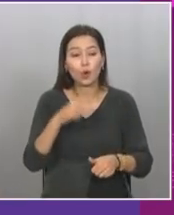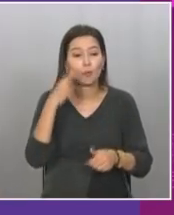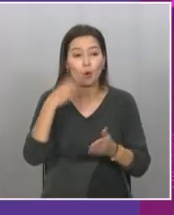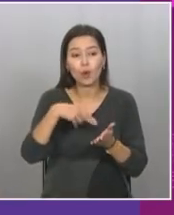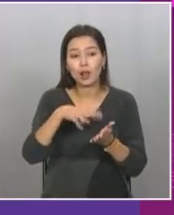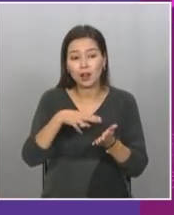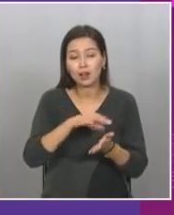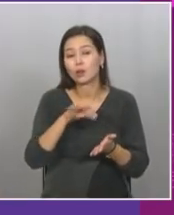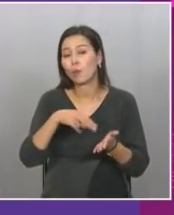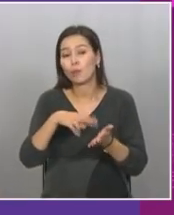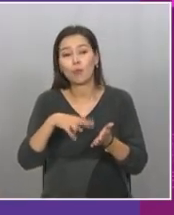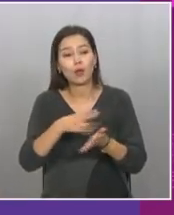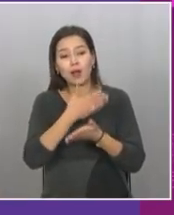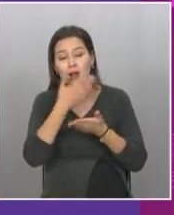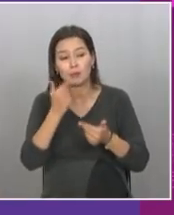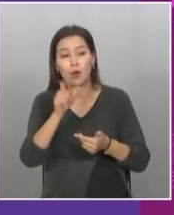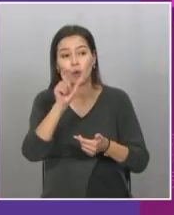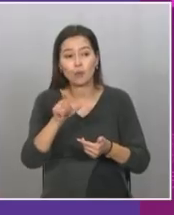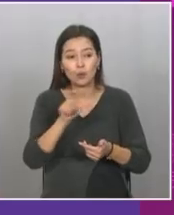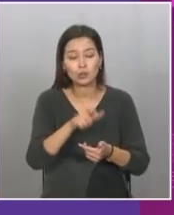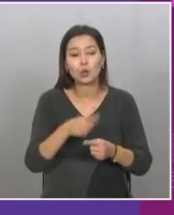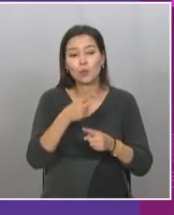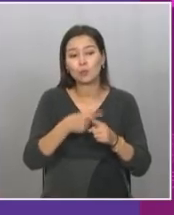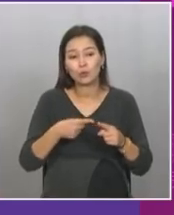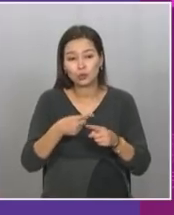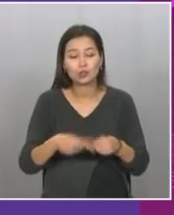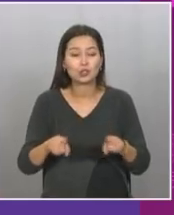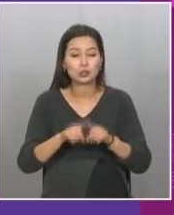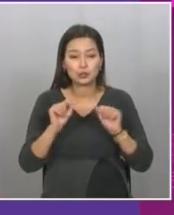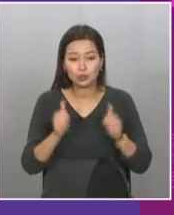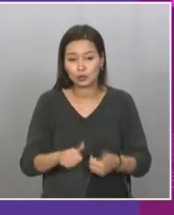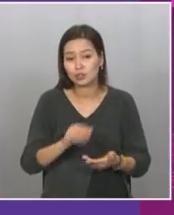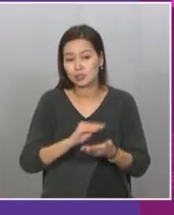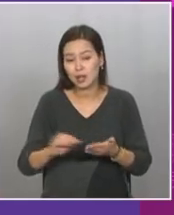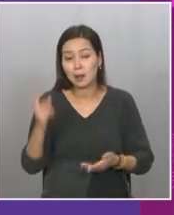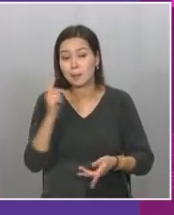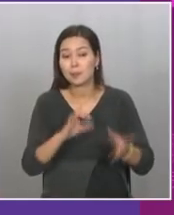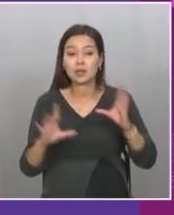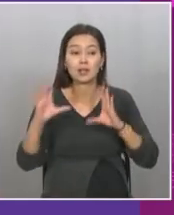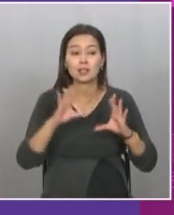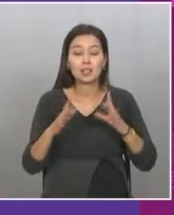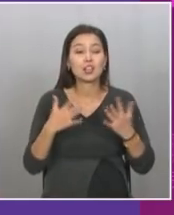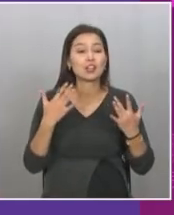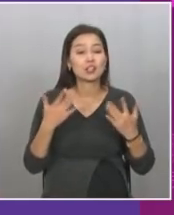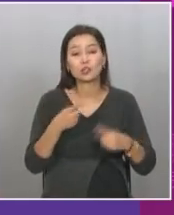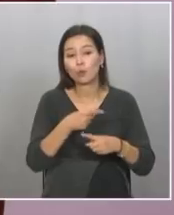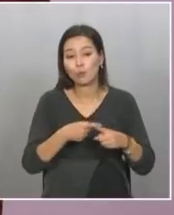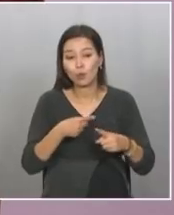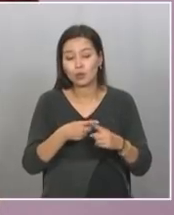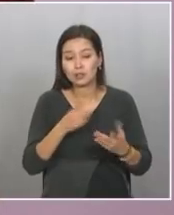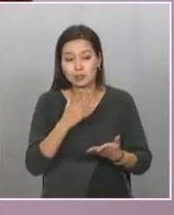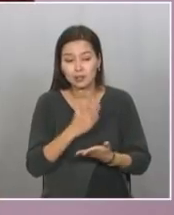және боялмаған бөліктерін бөлшек түрінде жазайық. Бірінші дөңгелек неше бөлікке бөлінген?